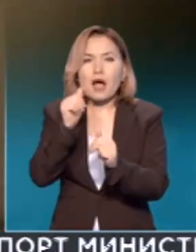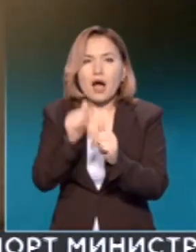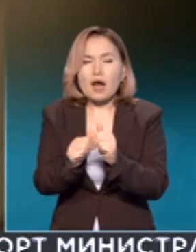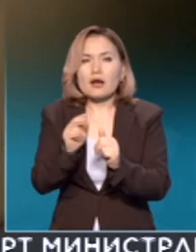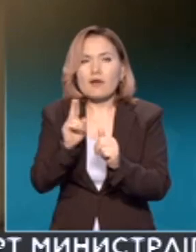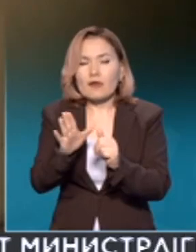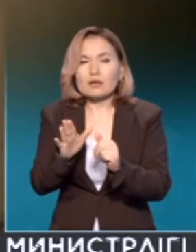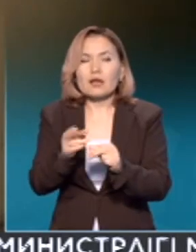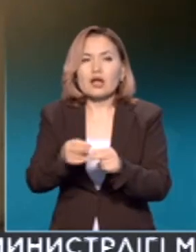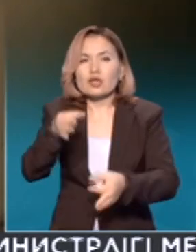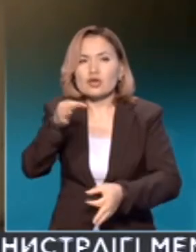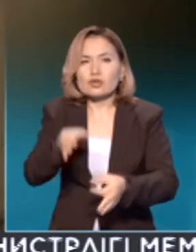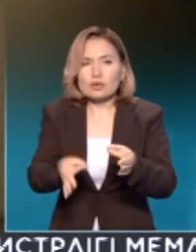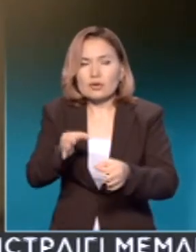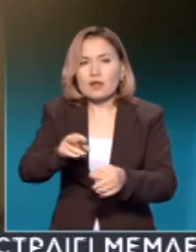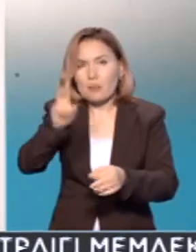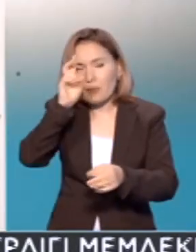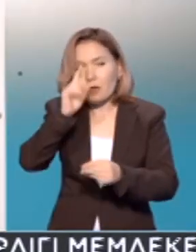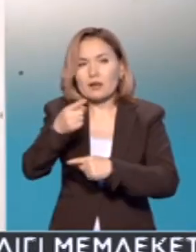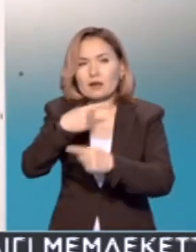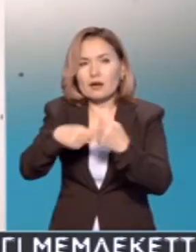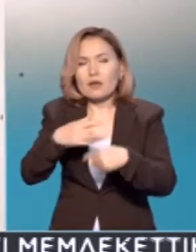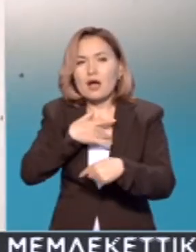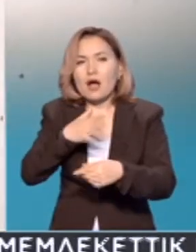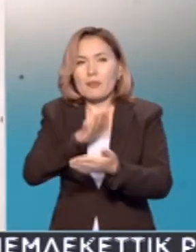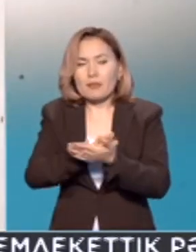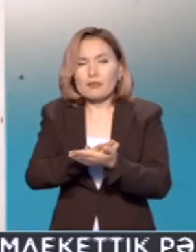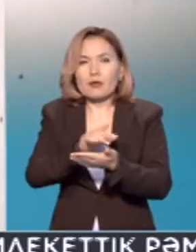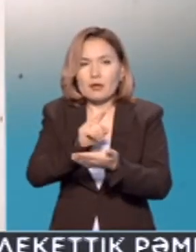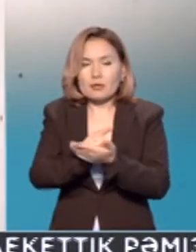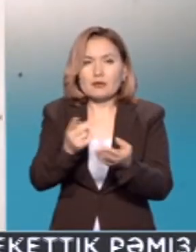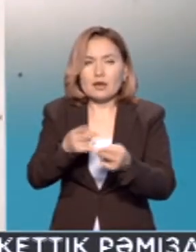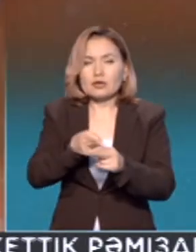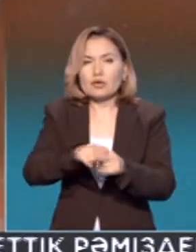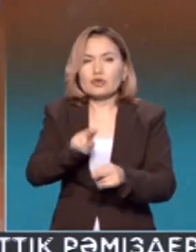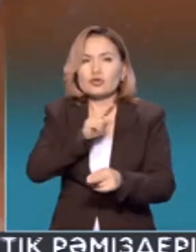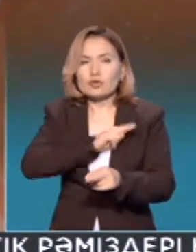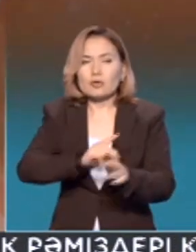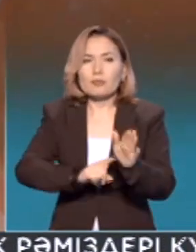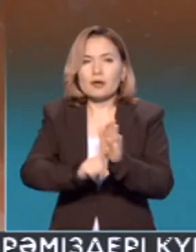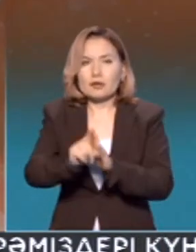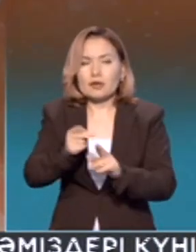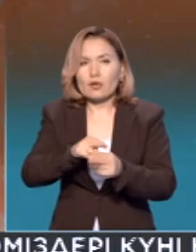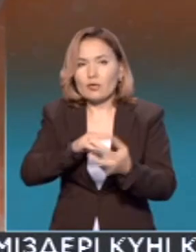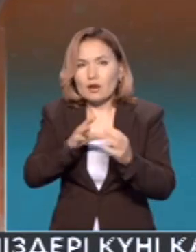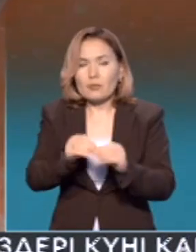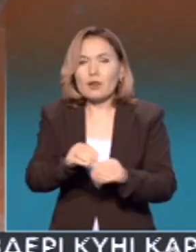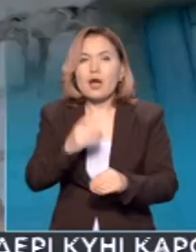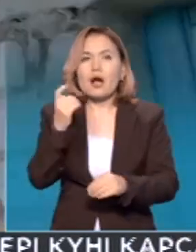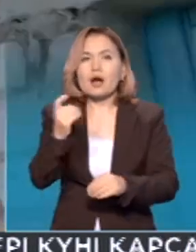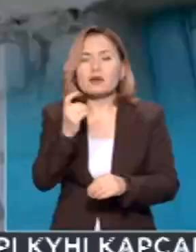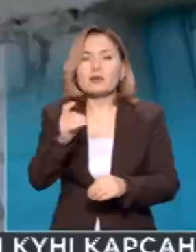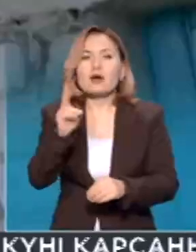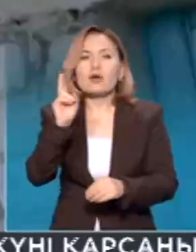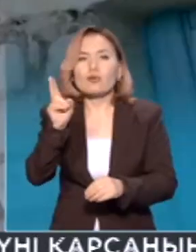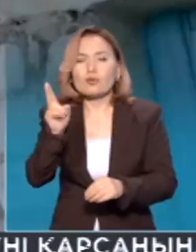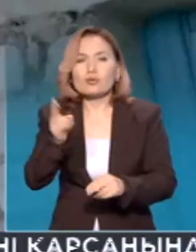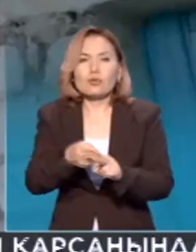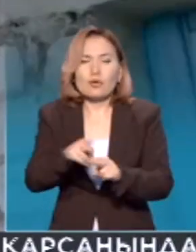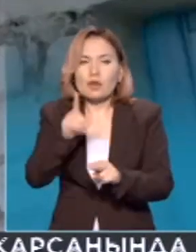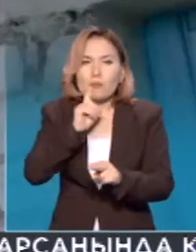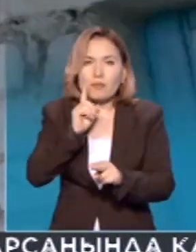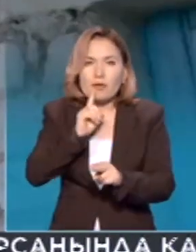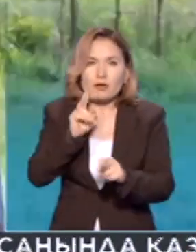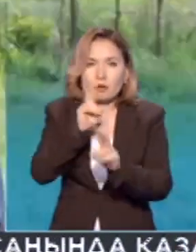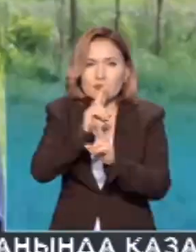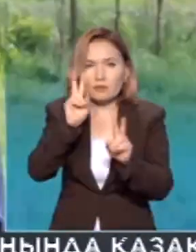сот арқылы мемлекет меншігіне қайтару керек. Әкімдік қазір сол жұмысты қолға алған. Алайда баспана иелерін анықтау немесе иесіз деп тану біраз